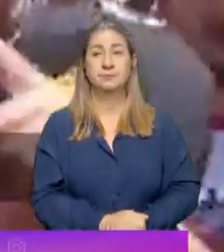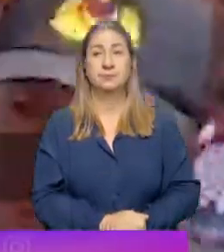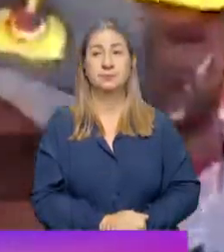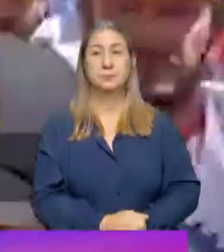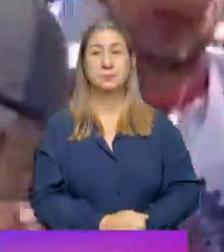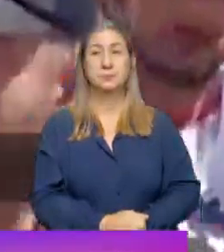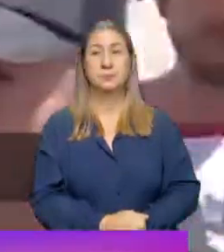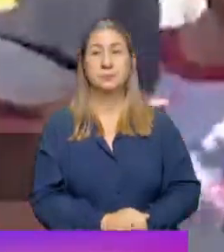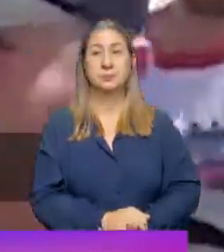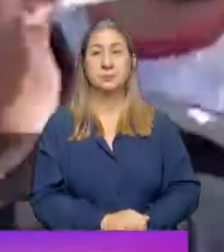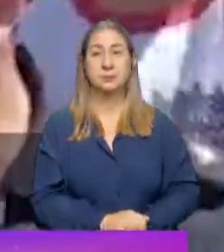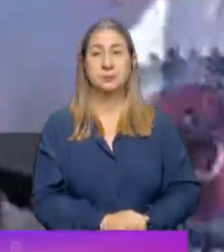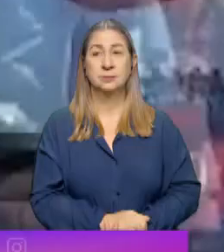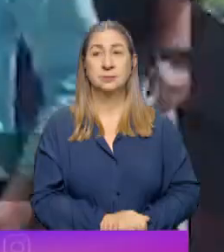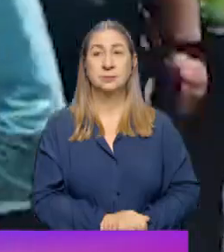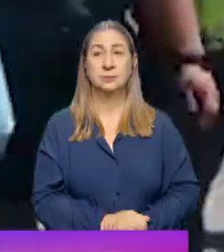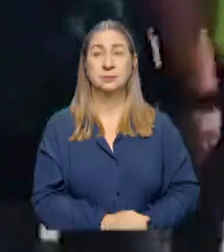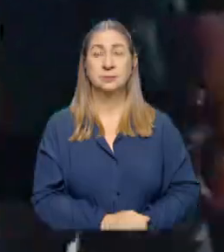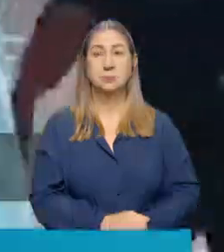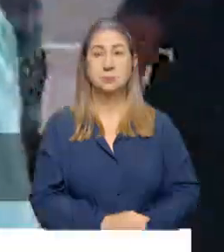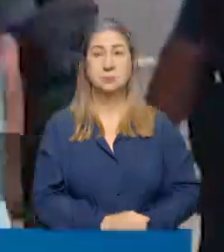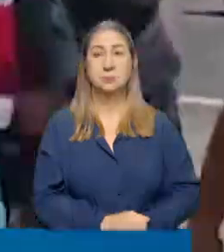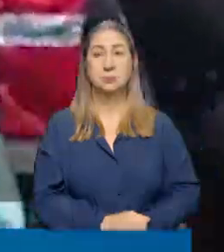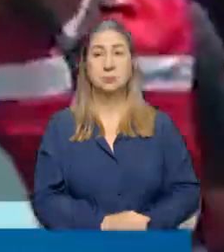Sen geçemezsin diyor. Ne demek geçemezsin? Haydi